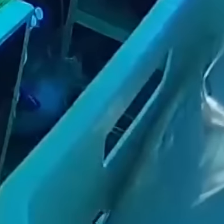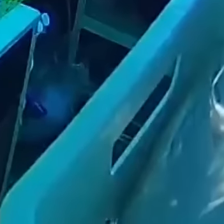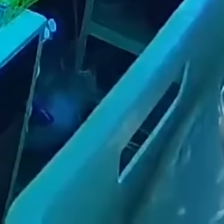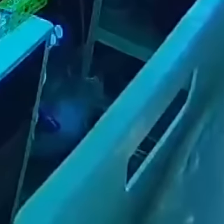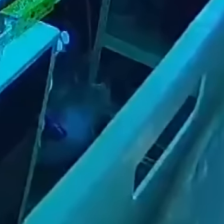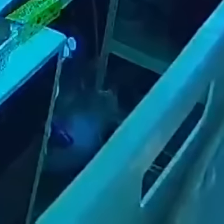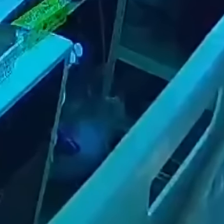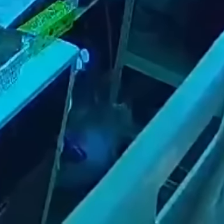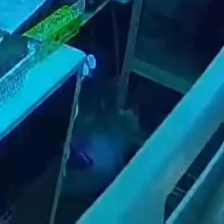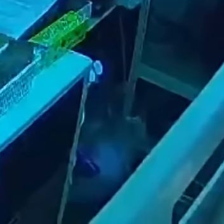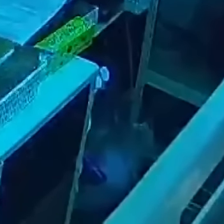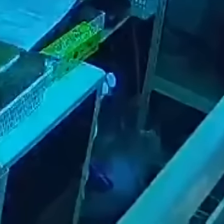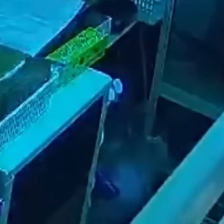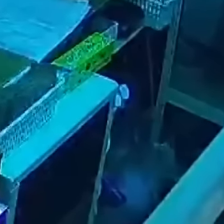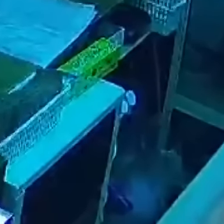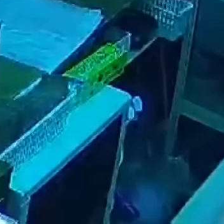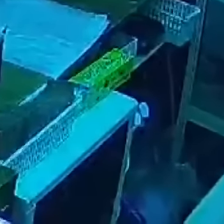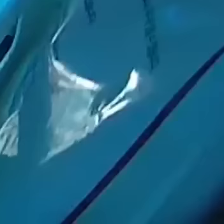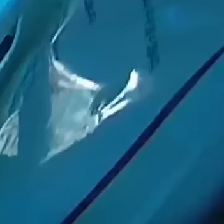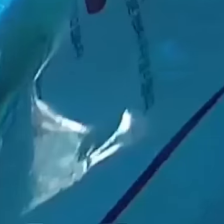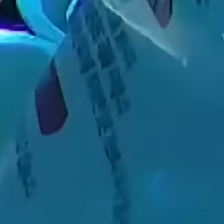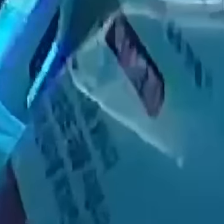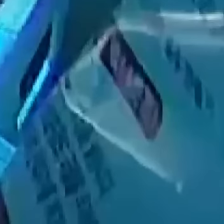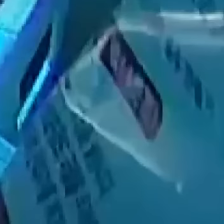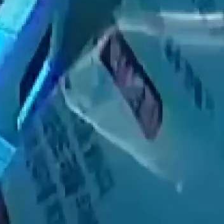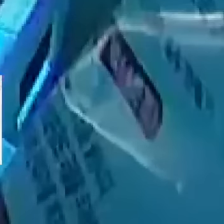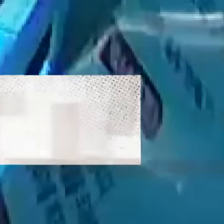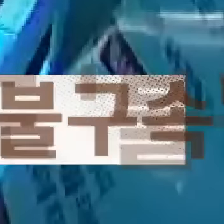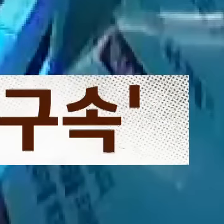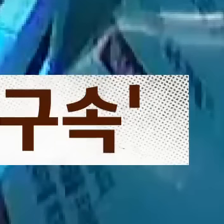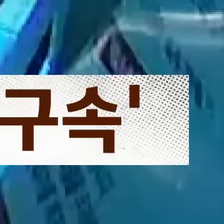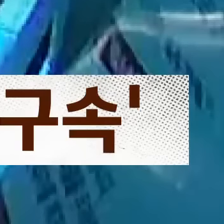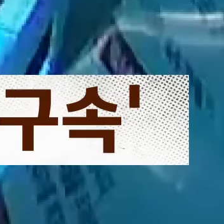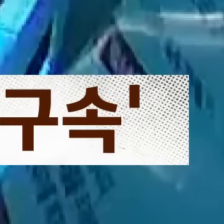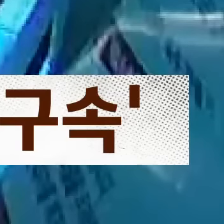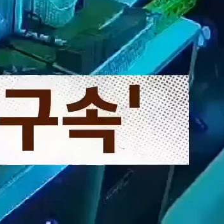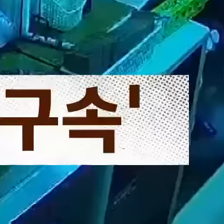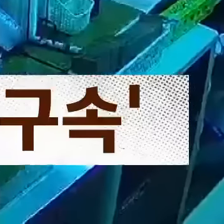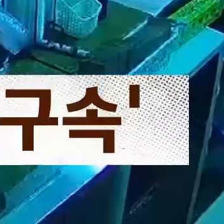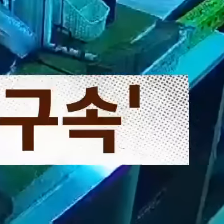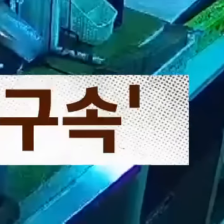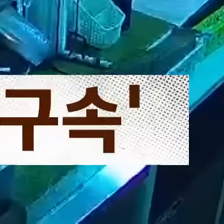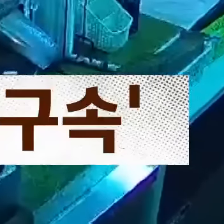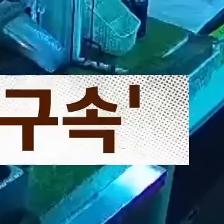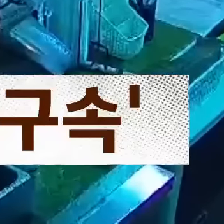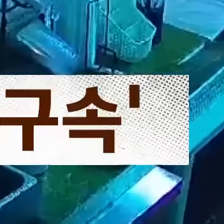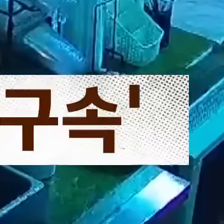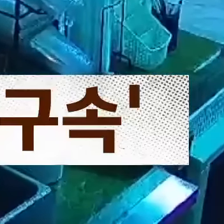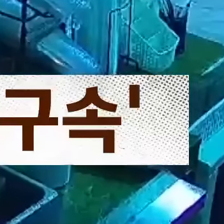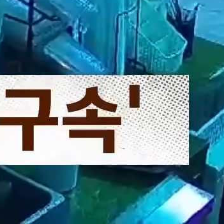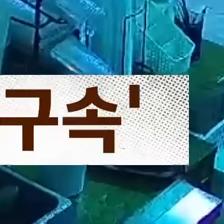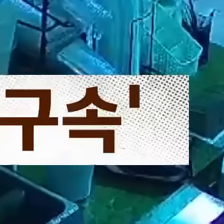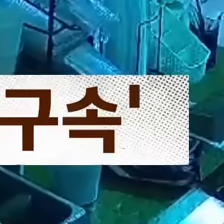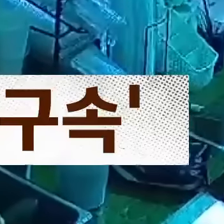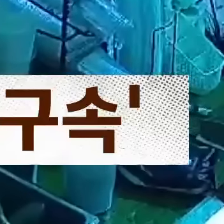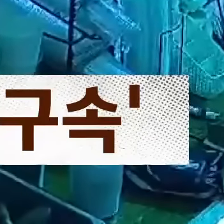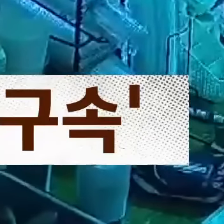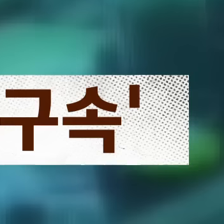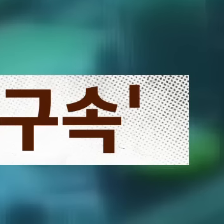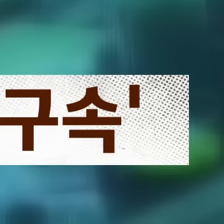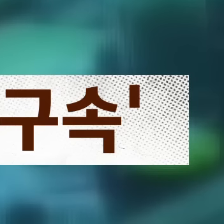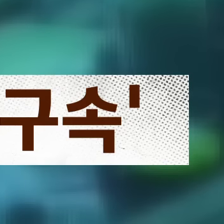오늘의 사건 반장입니다. 경찰이 전 여자친구를 성폭행하고 스토킹한 혐의를 받고 있는 남성에 대해